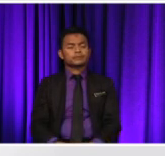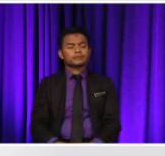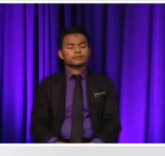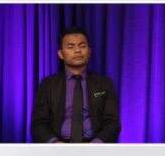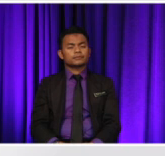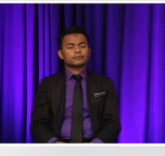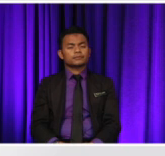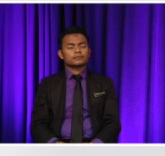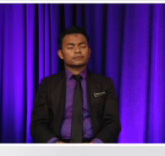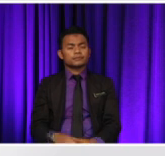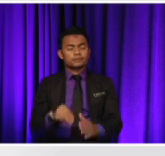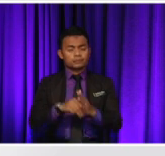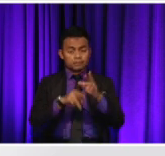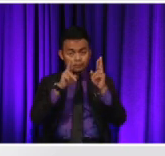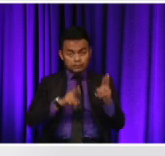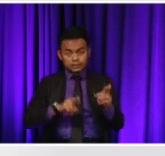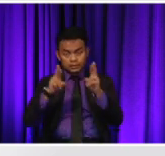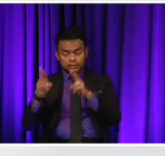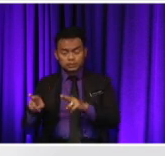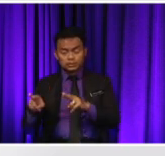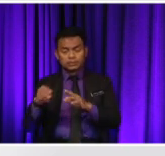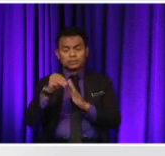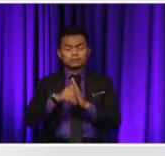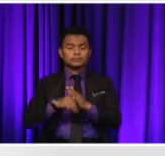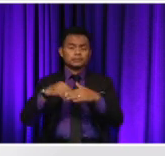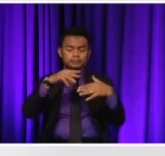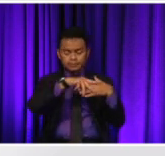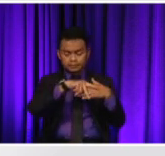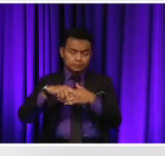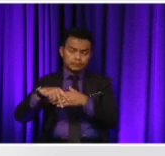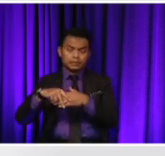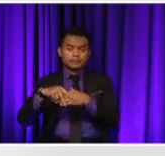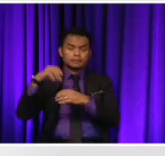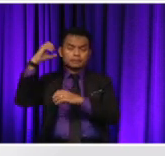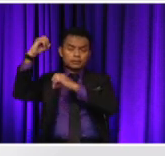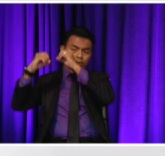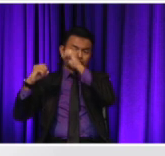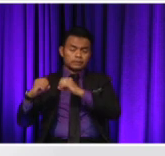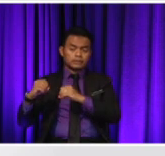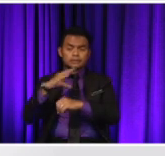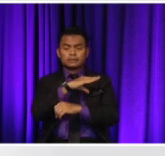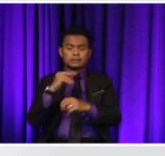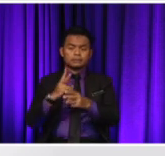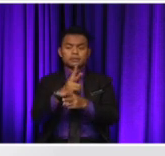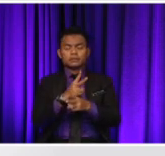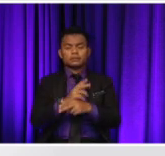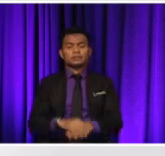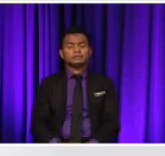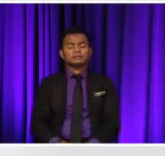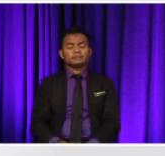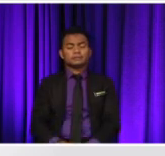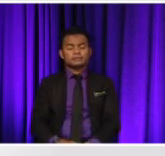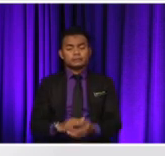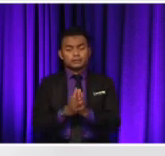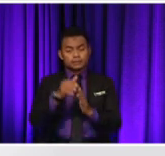merancang memimpin berorganisasi dan mengawasi jadi Ingatlah activity dan